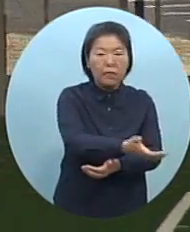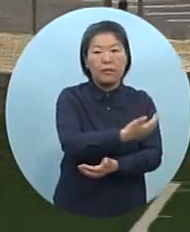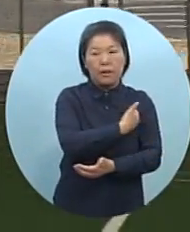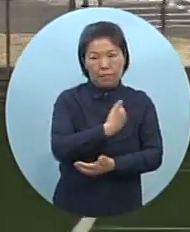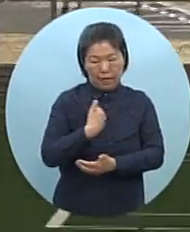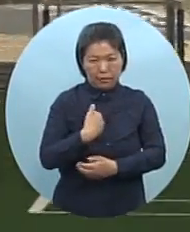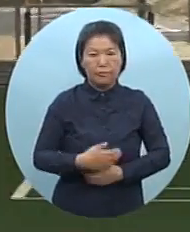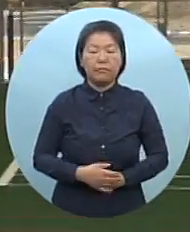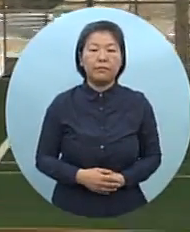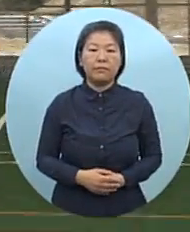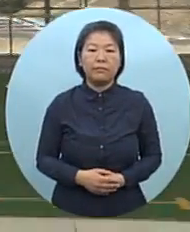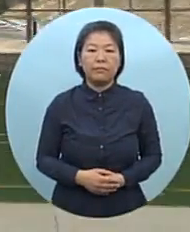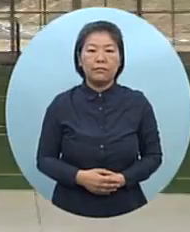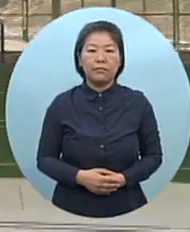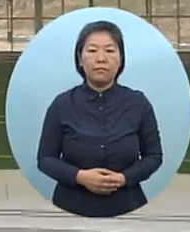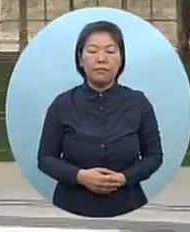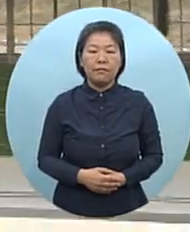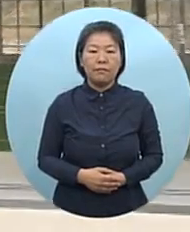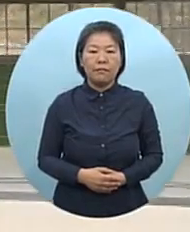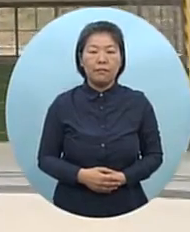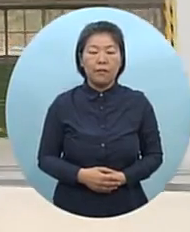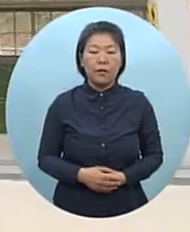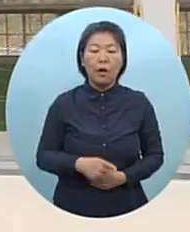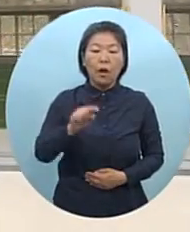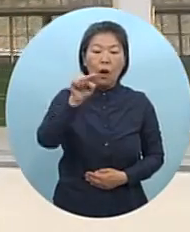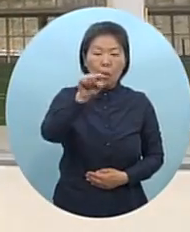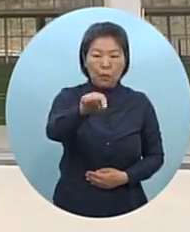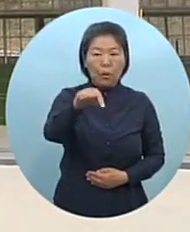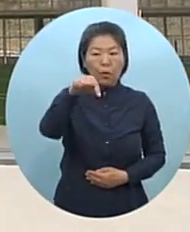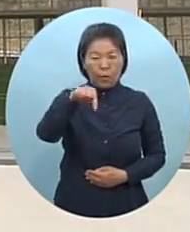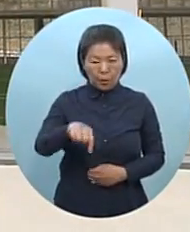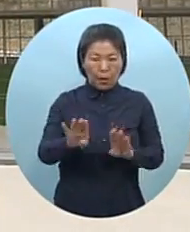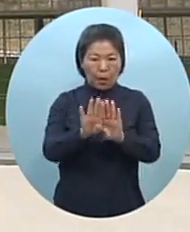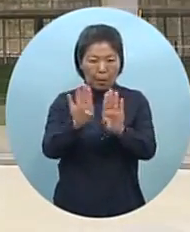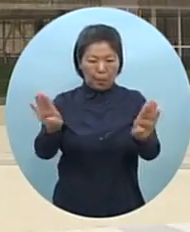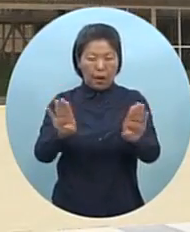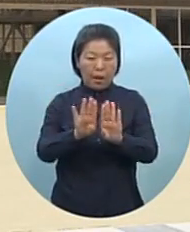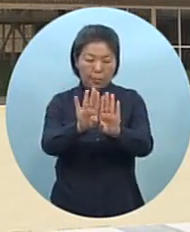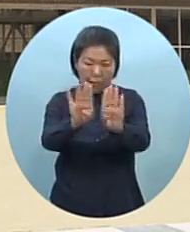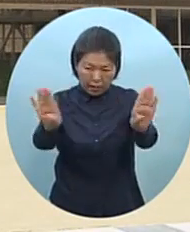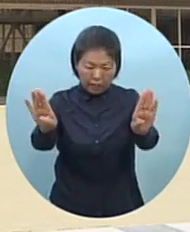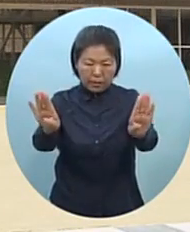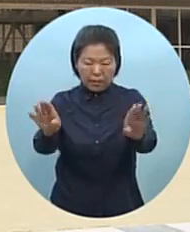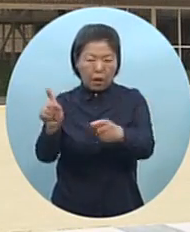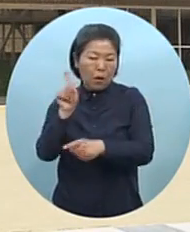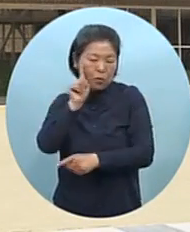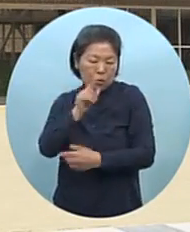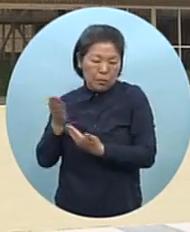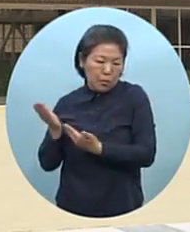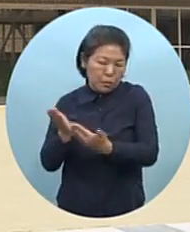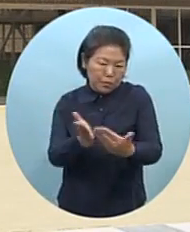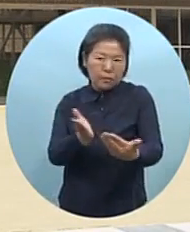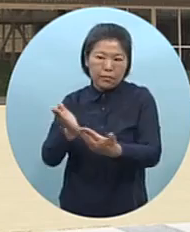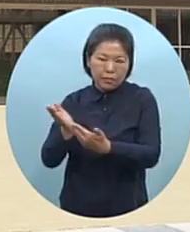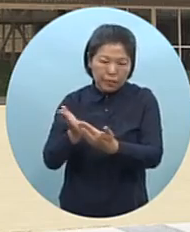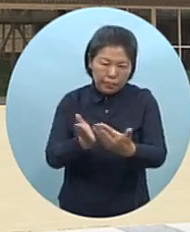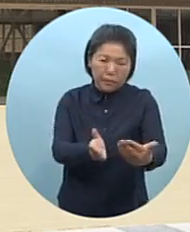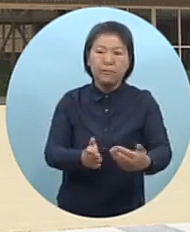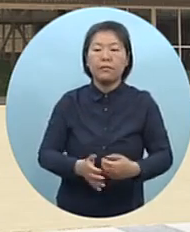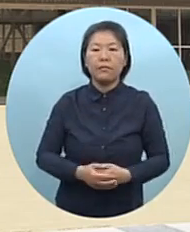なえ構造になっております南北の扉が開くことでトラックの出入りが効率的に